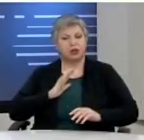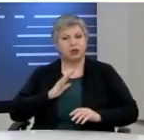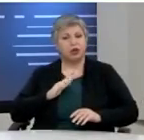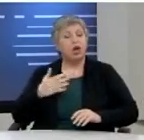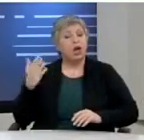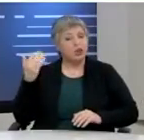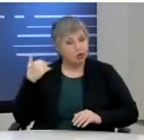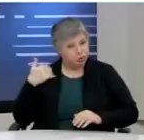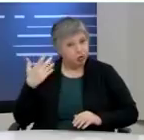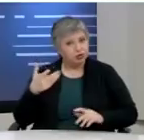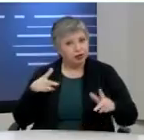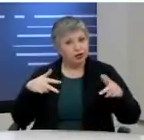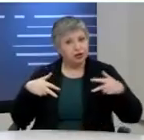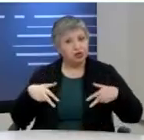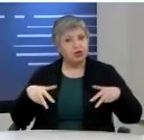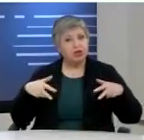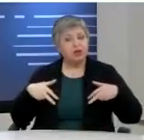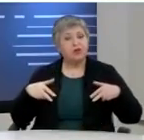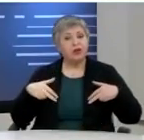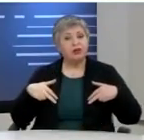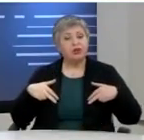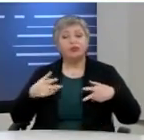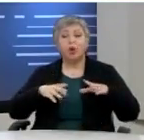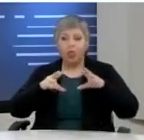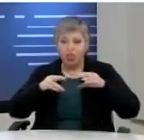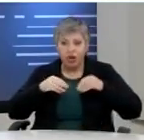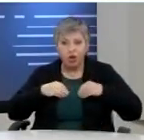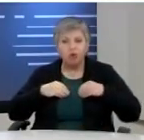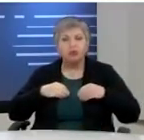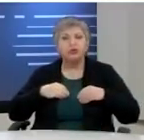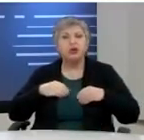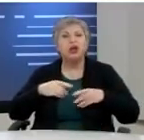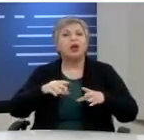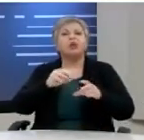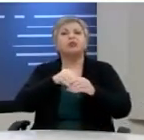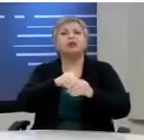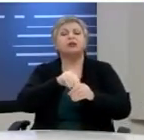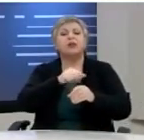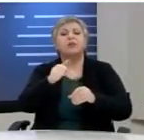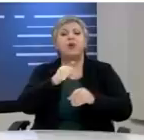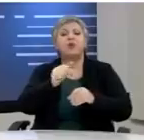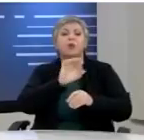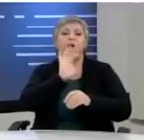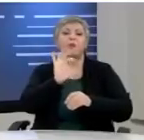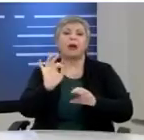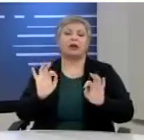ονομασία, δηλαδή να λέγονται Μακεδονία, Δημοκρατία της Μακεδονίας στο εσωτερικό, δεν θέλω εγώ να βγάλω ούτε